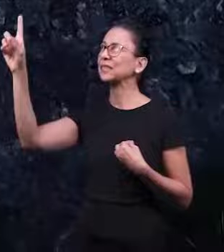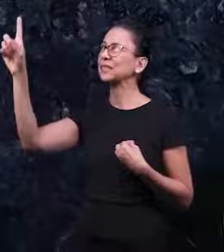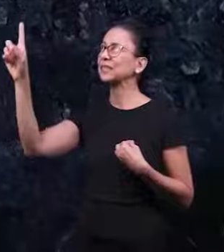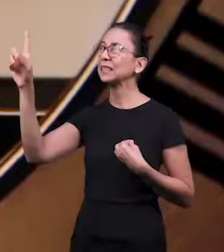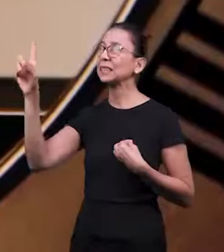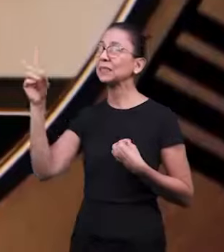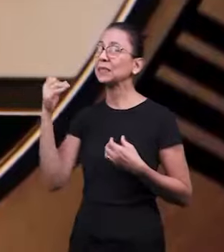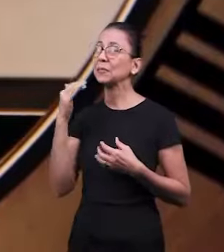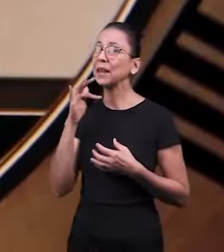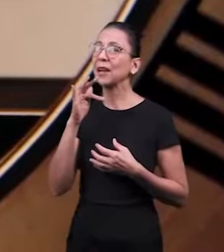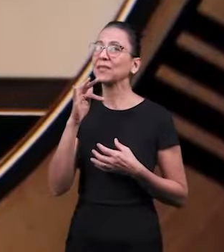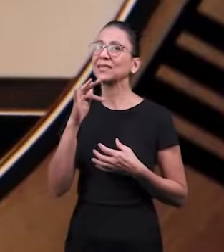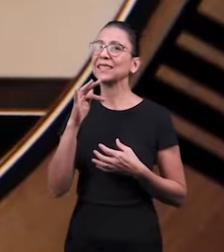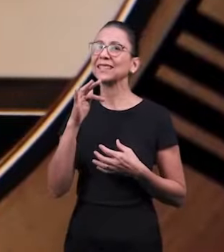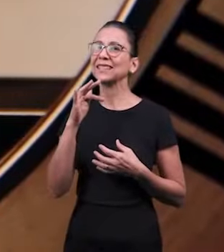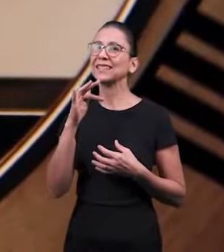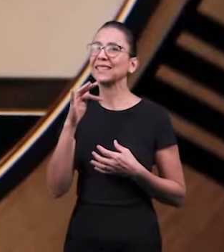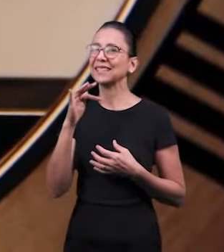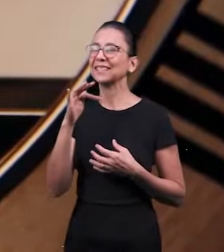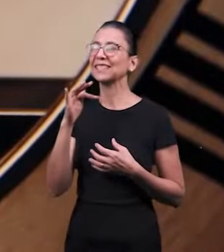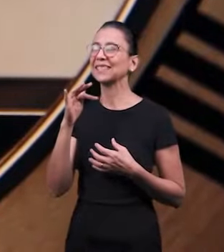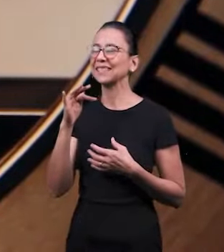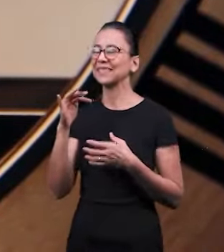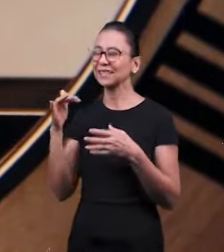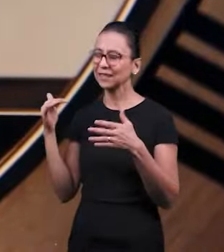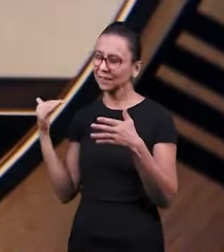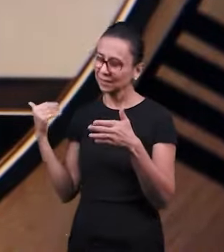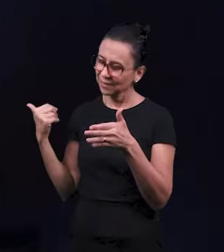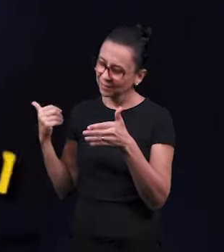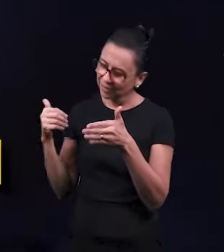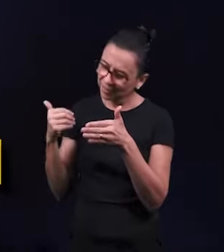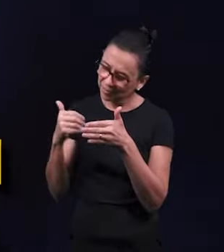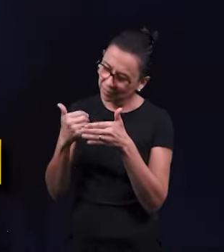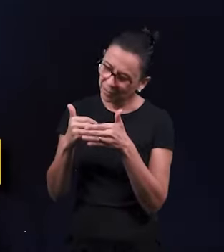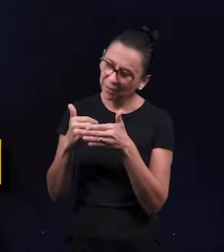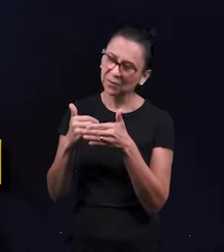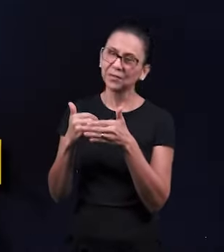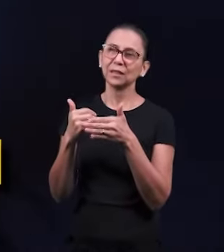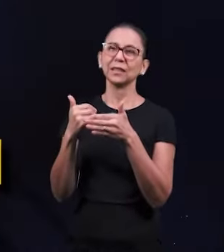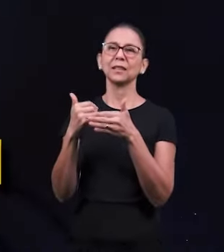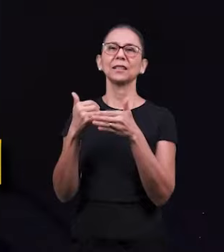и вскоре, очень вскоре,